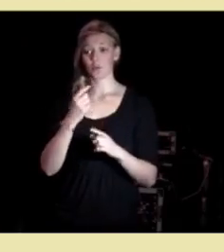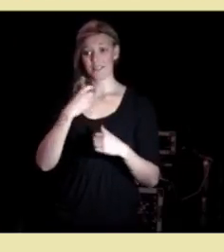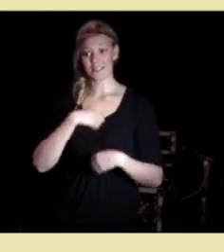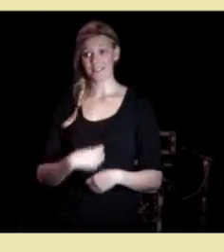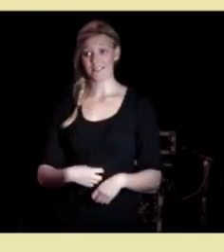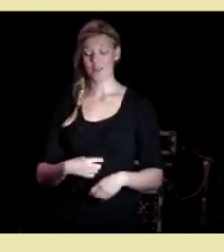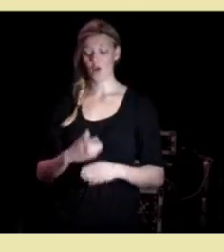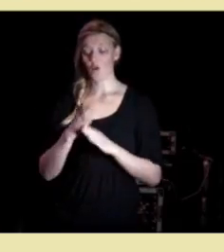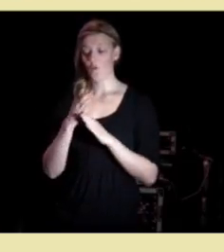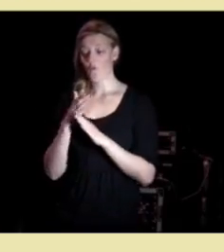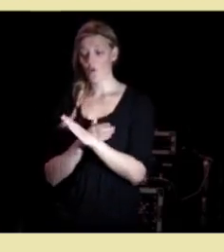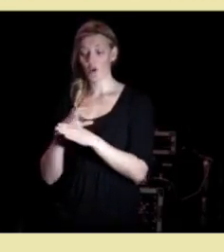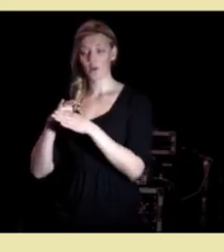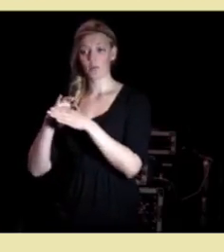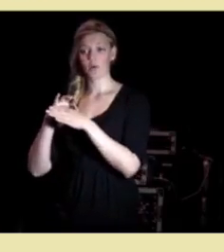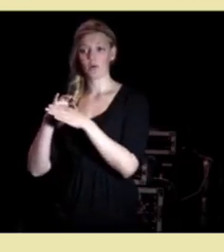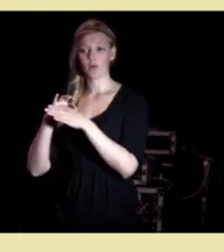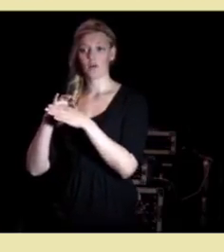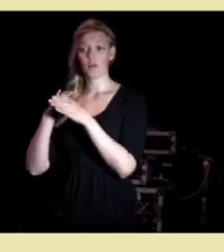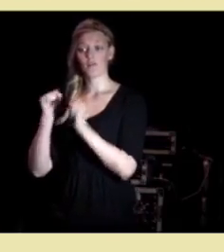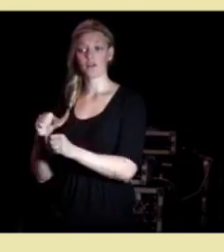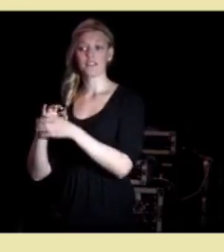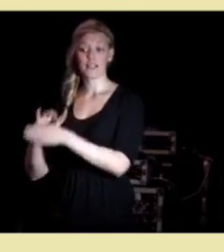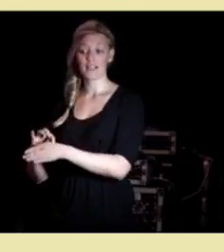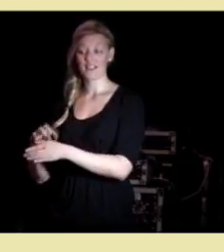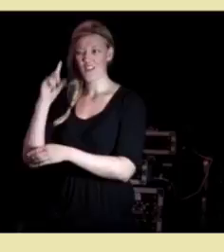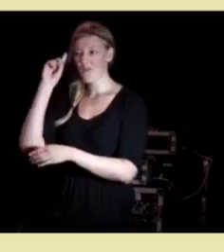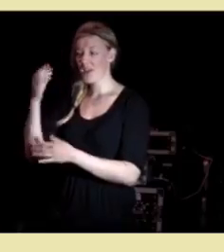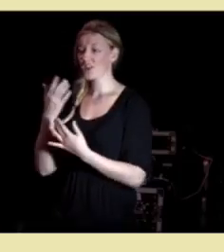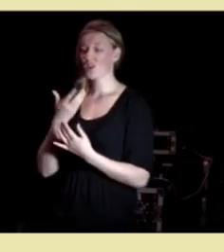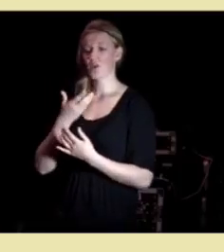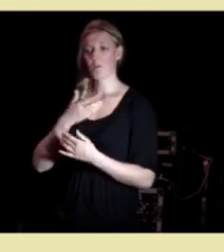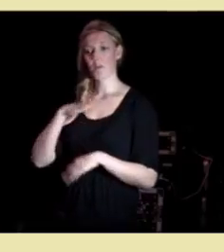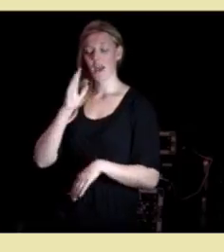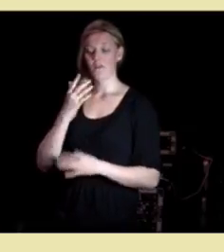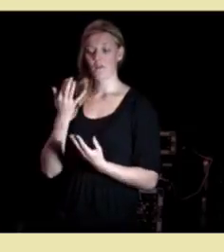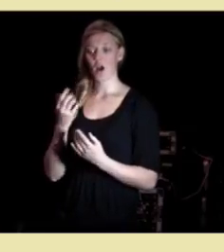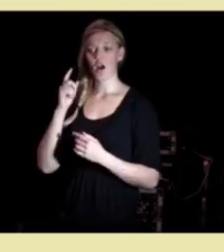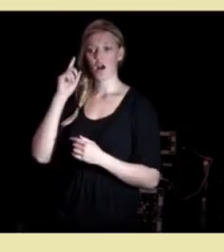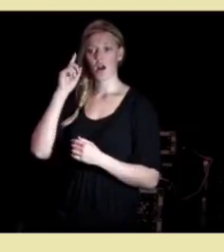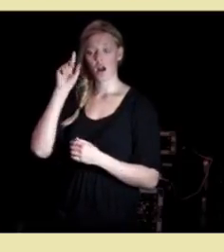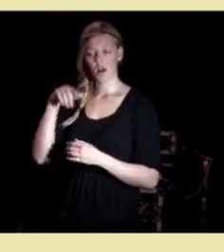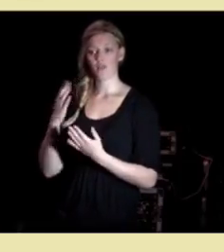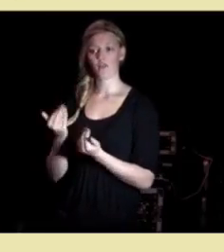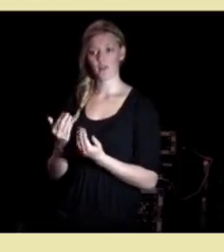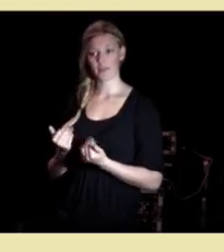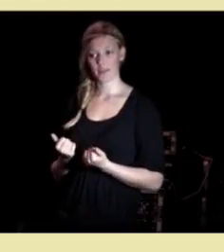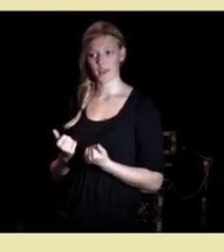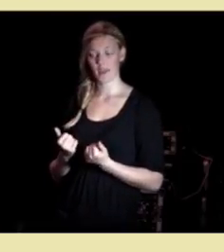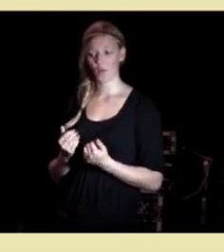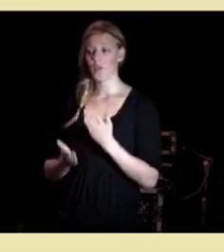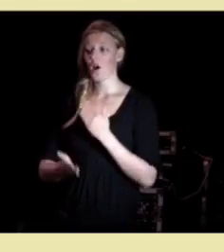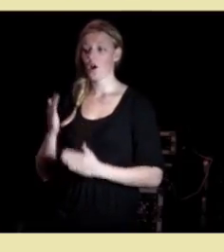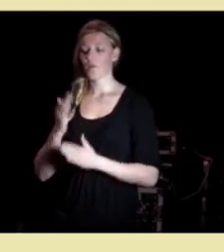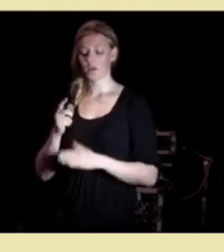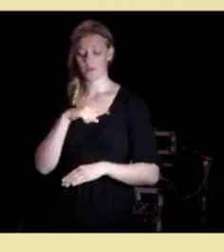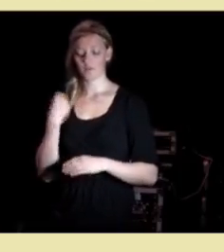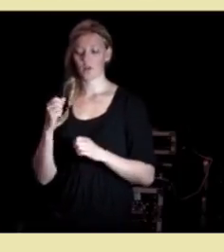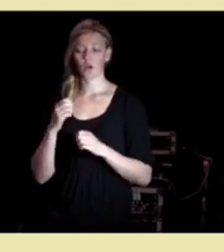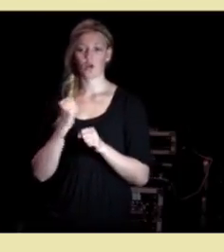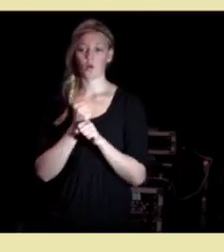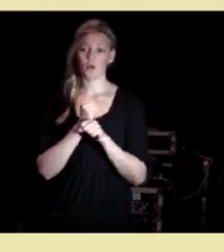de vite, eller så vet de nå mye mer om hva de kan forvente seg enn før. Det er avgjørende at vi som jobber i kommuner og i